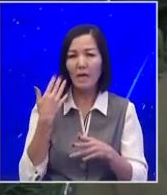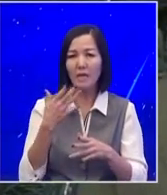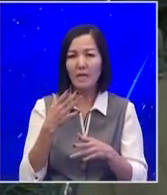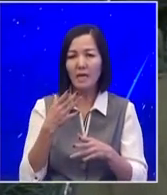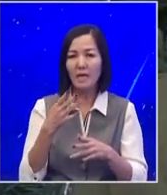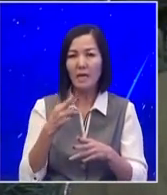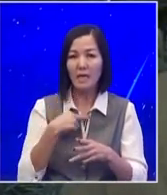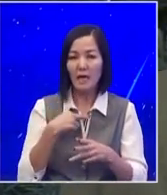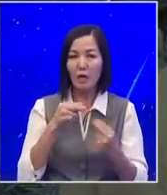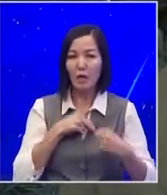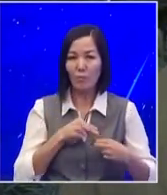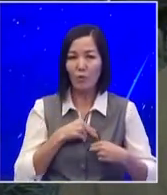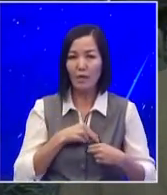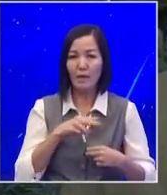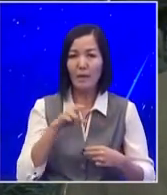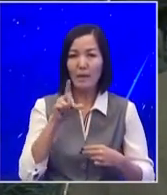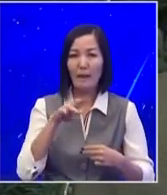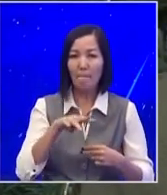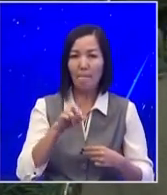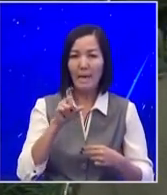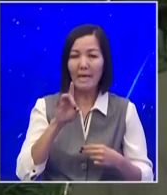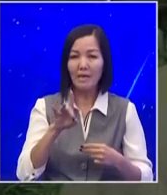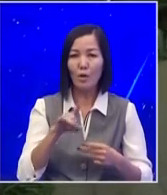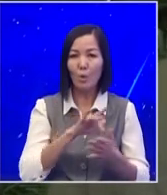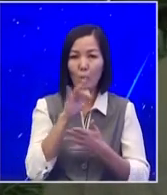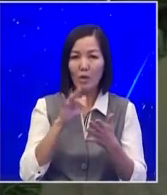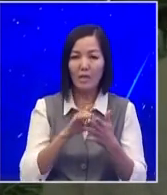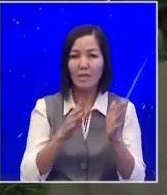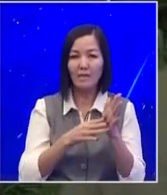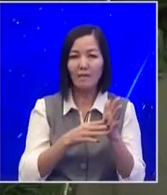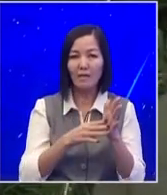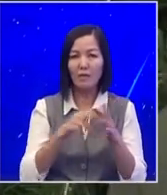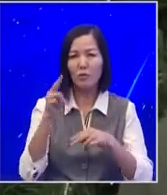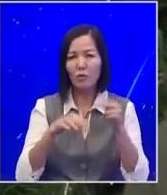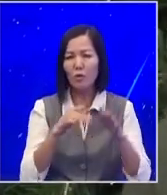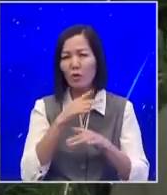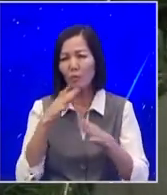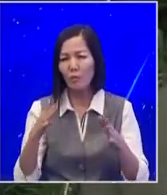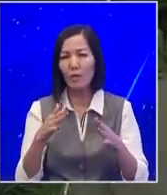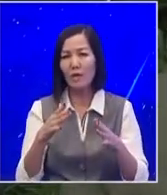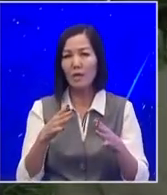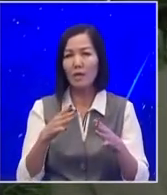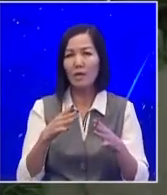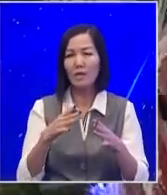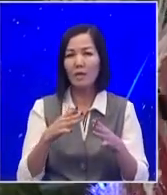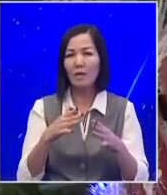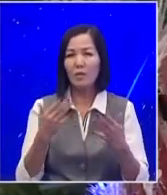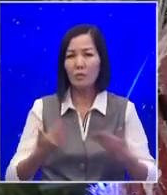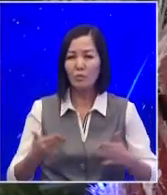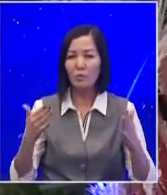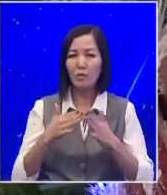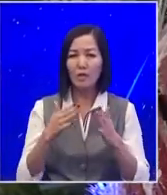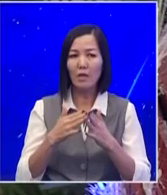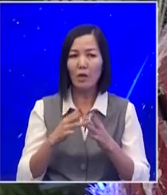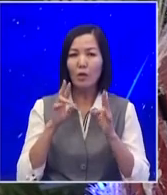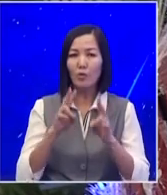города почти 9 лет, строили много, особенно сборного жилья. Ну,